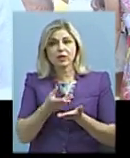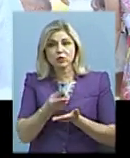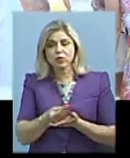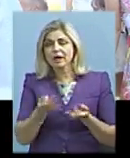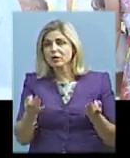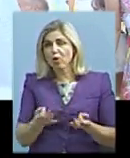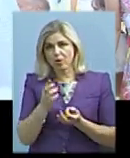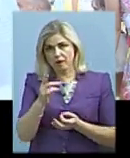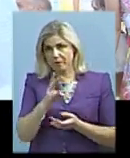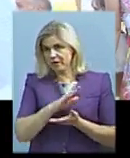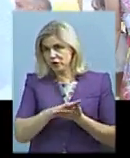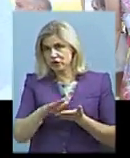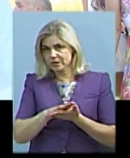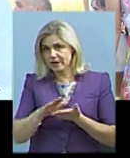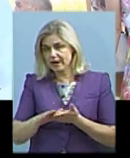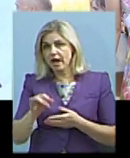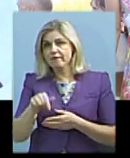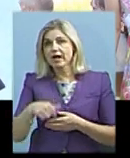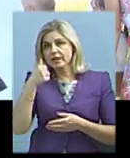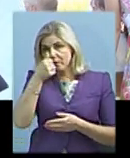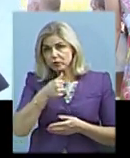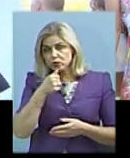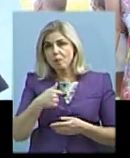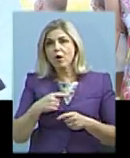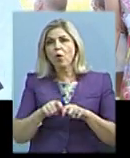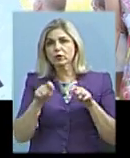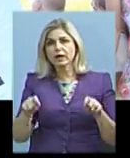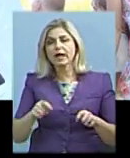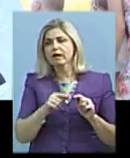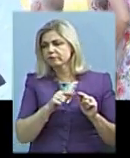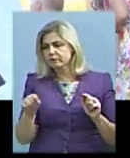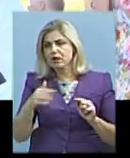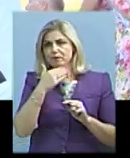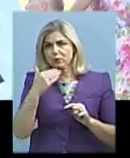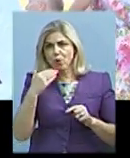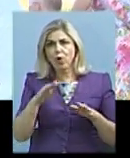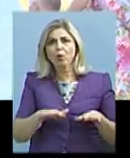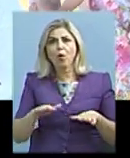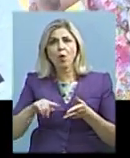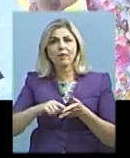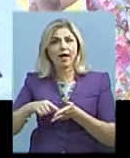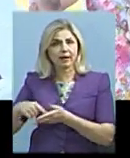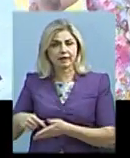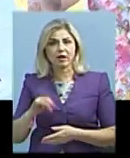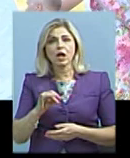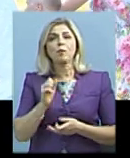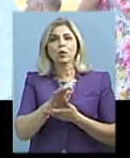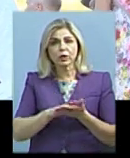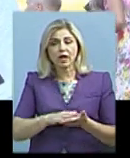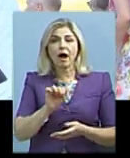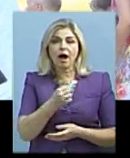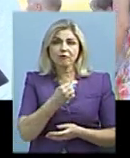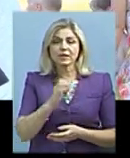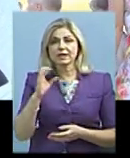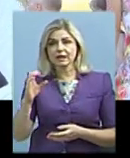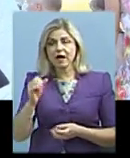розчистили. І загалом в цьому сезоні ми відкрили низку нових об'єктів. Ми будемо ще продовжувати. Ще увесь серпень і вересень будуть